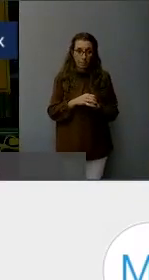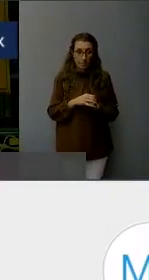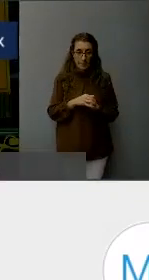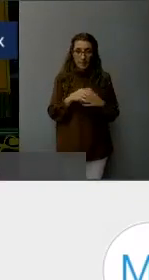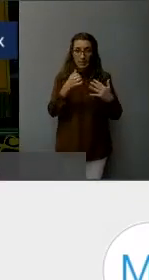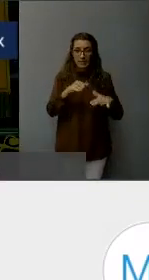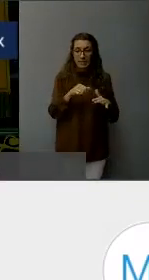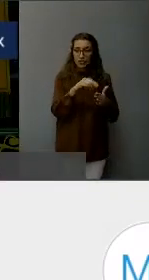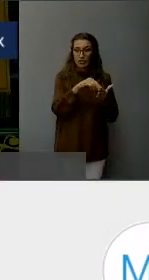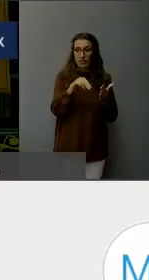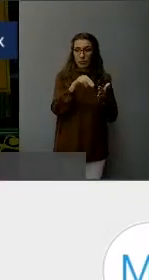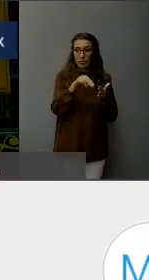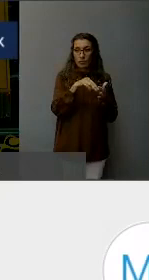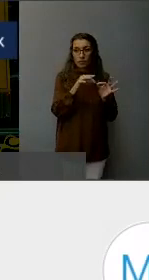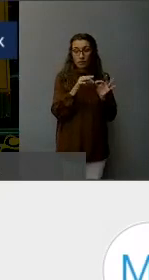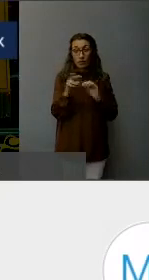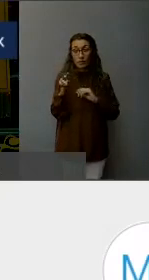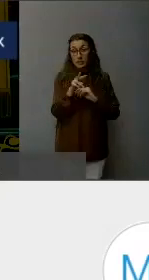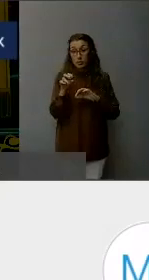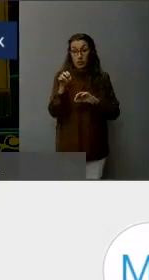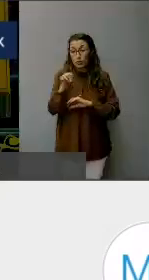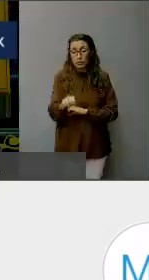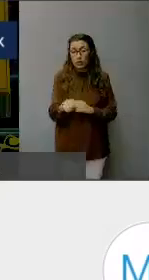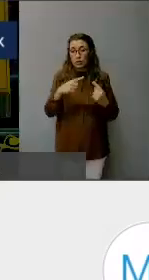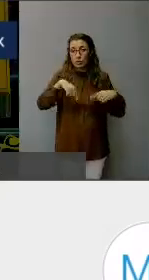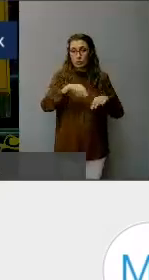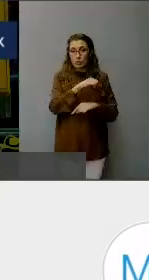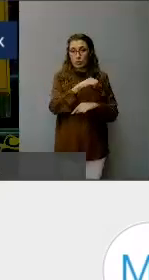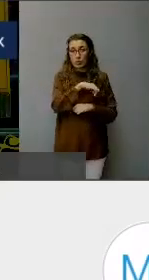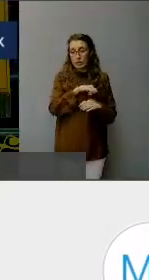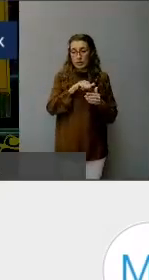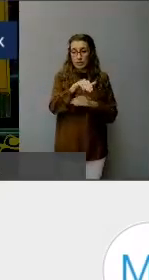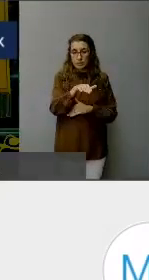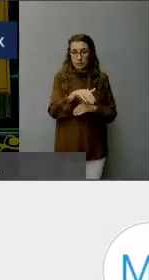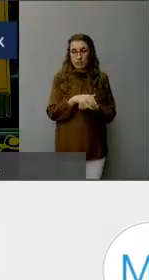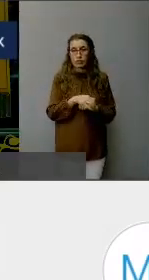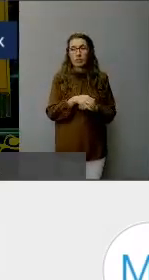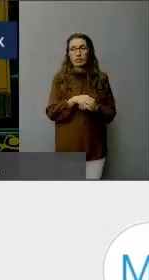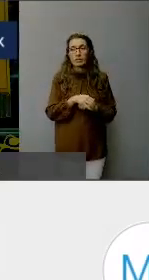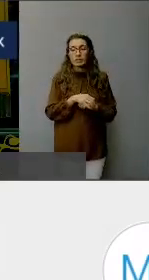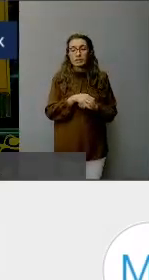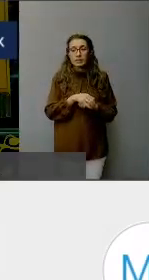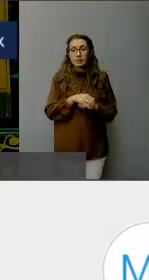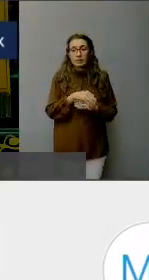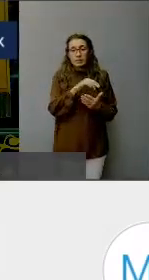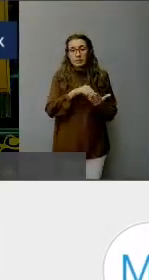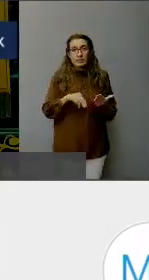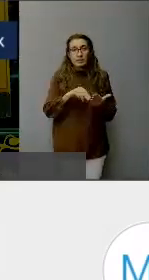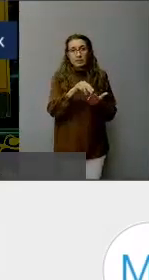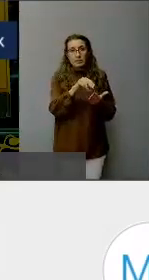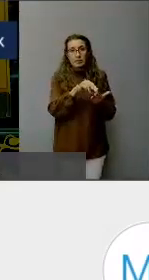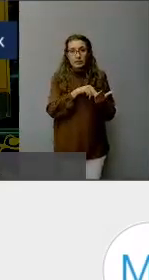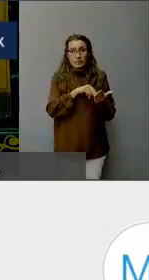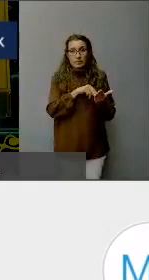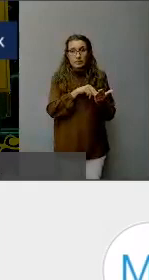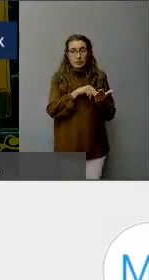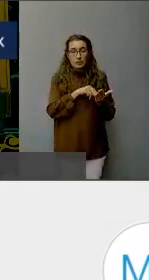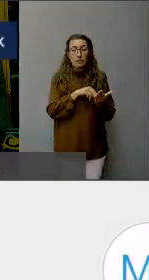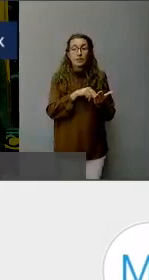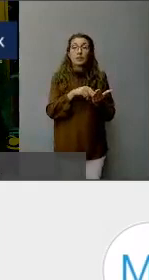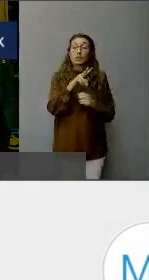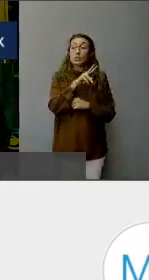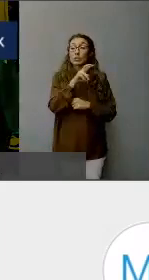16 voti favorevoli 22 contrari il consiglio comunale respinge in votazione va ora l'emendamento numero